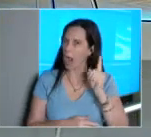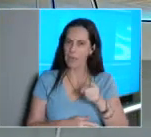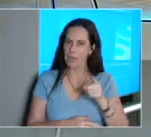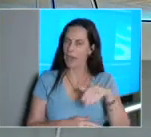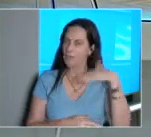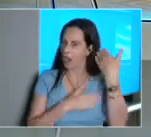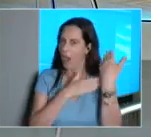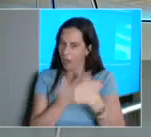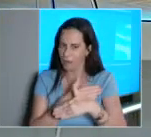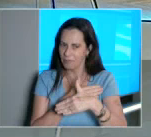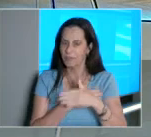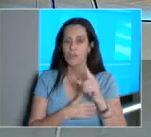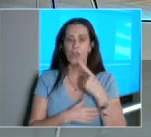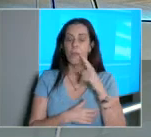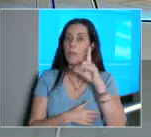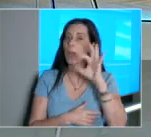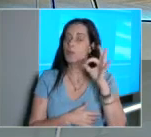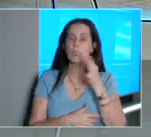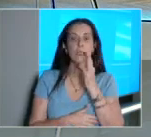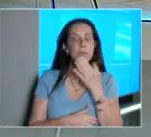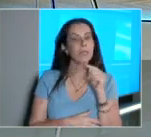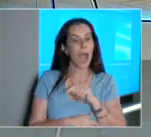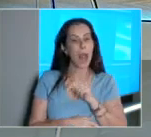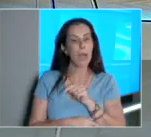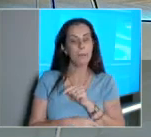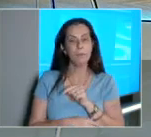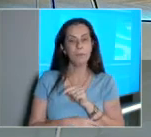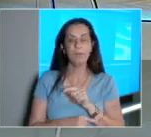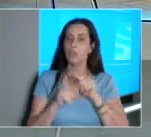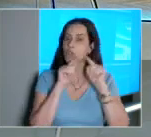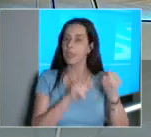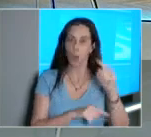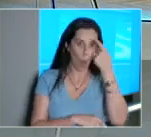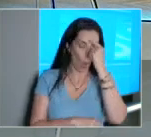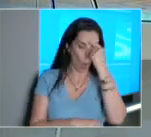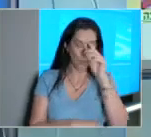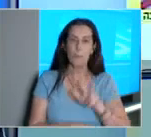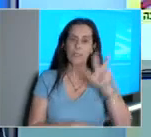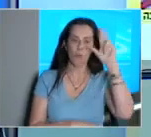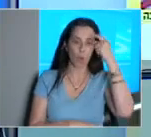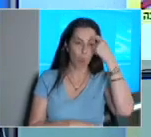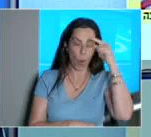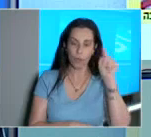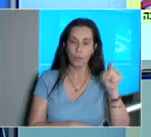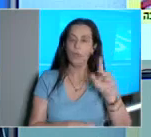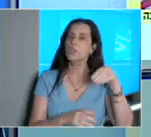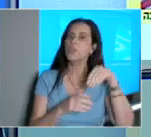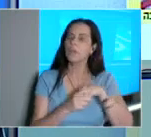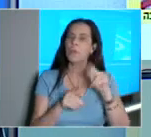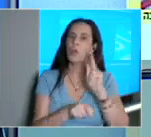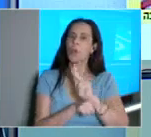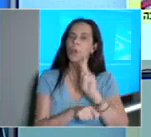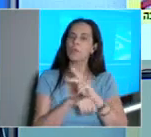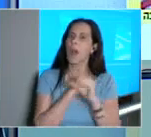אחרי התואר, ומספרים לנו על 150 צעירים ישראלים שהגיעו לדרמסלה בצפון הודו, ומשתתפים שם